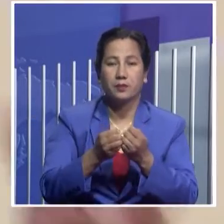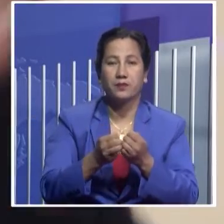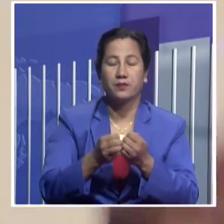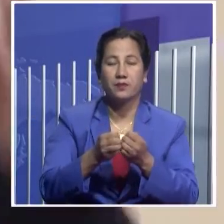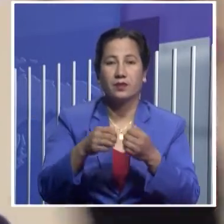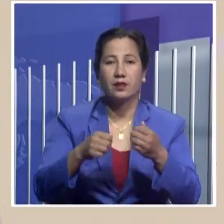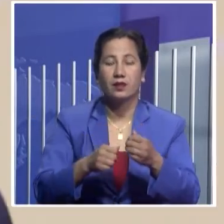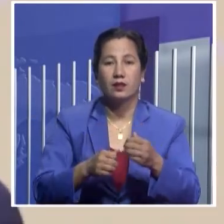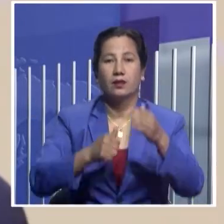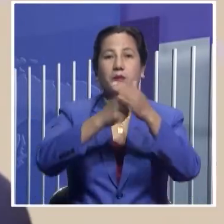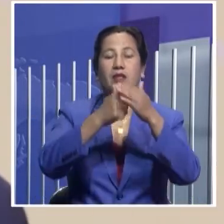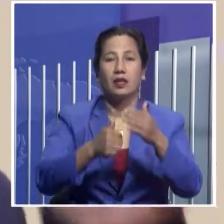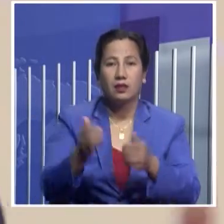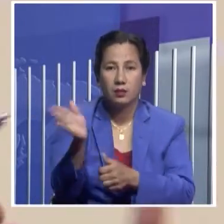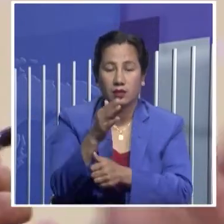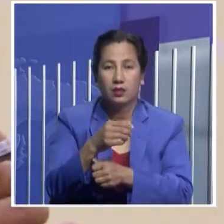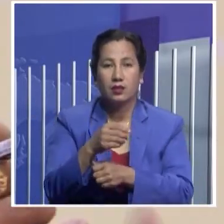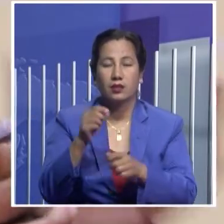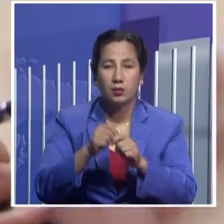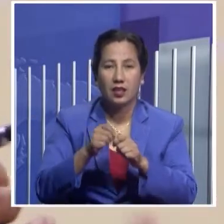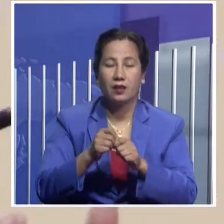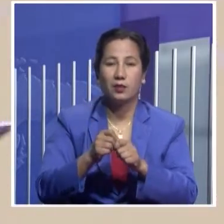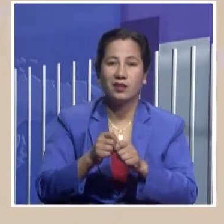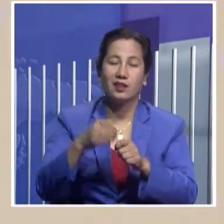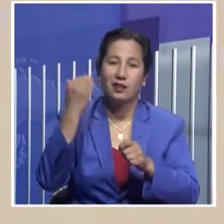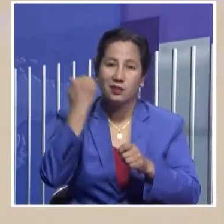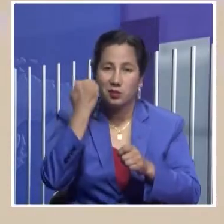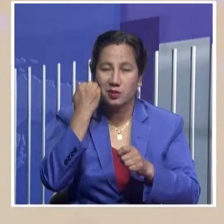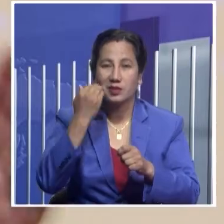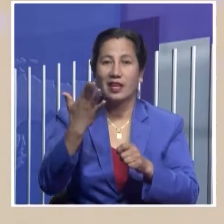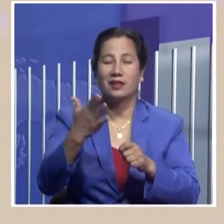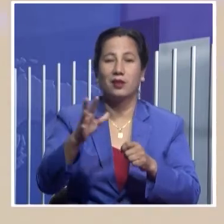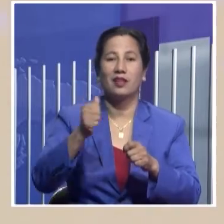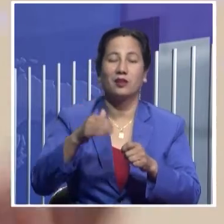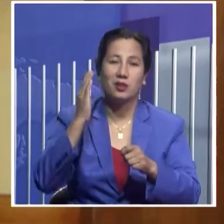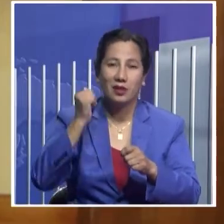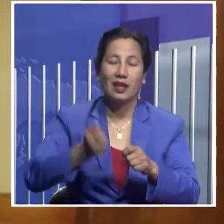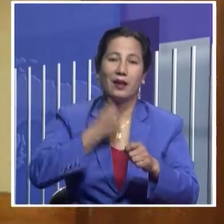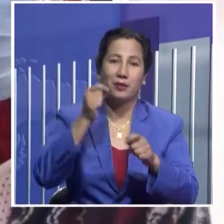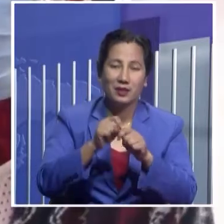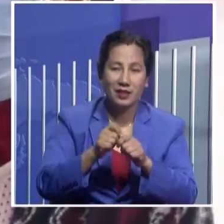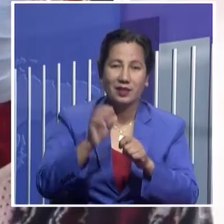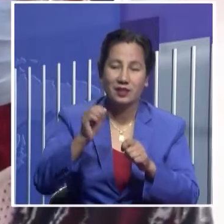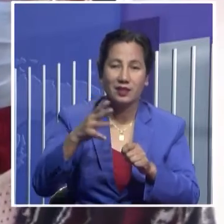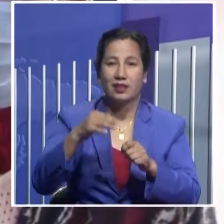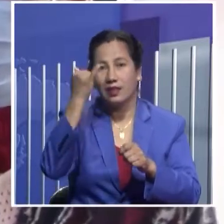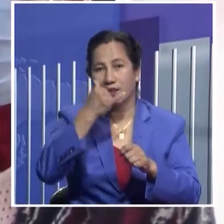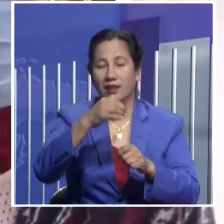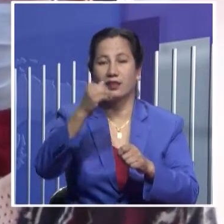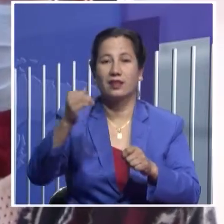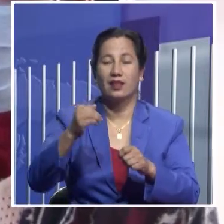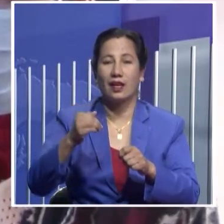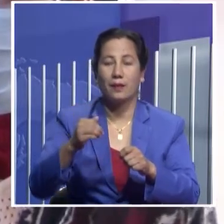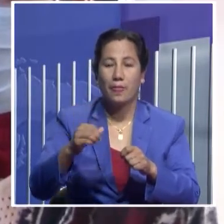पनि पावर चाहिँ पुरुषले हातमा लिएको छ त्यसो भए हुनाले महिलाहरूले आफ्ना तरिकाले काम गर्न नीतिमा लैङ्गिक तथा